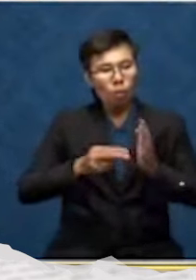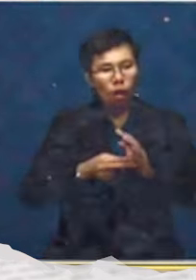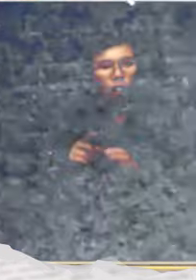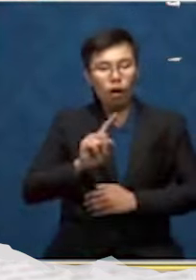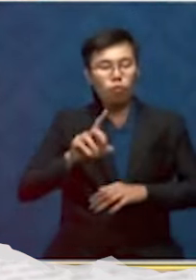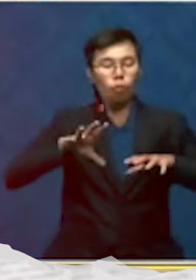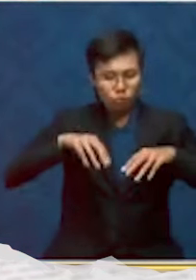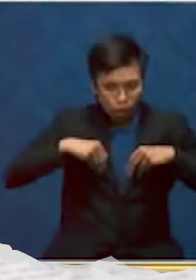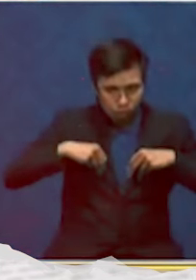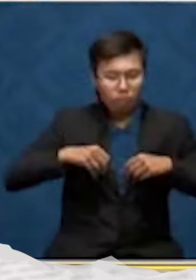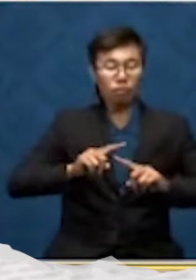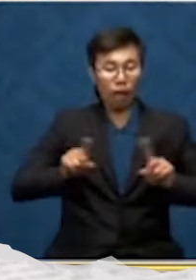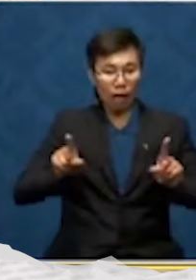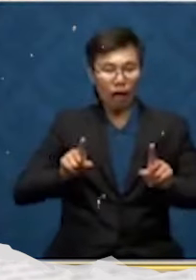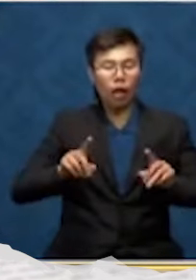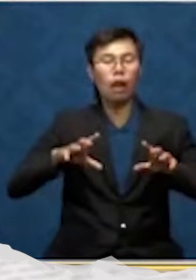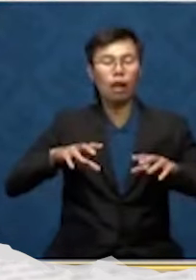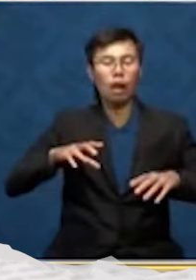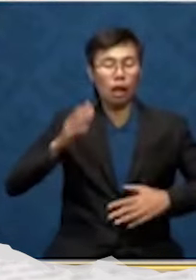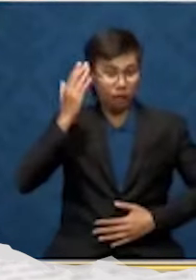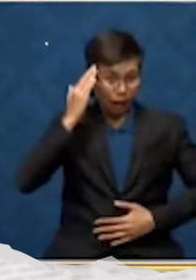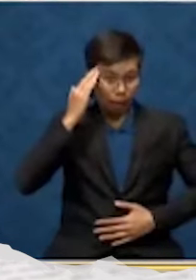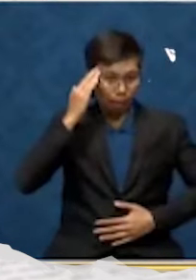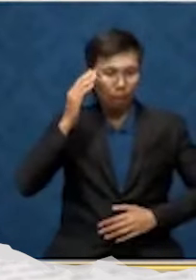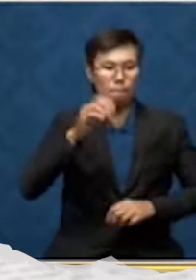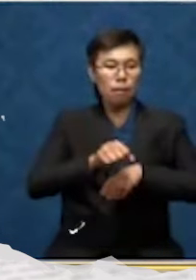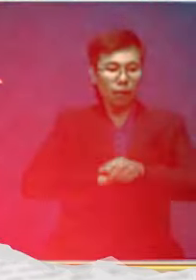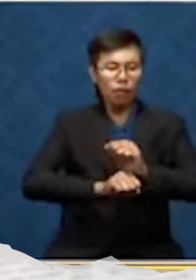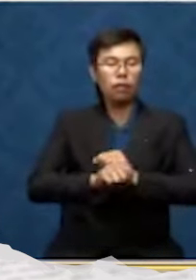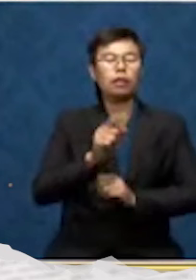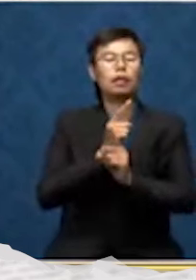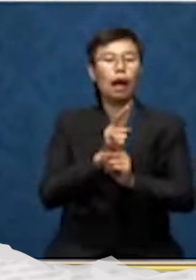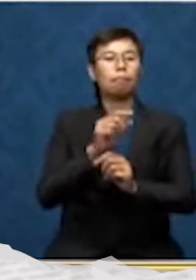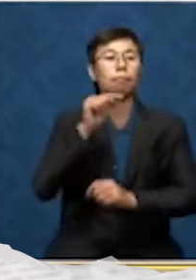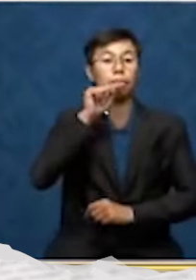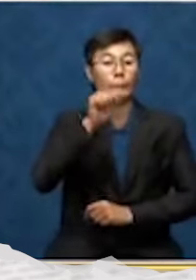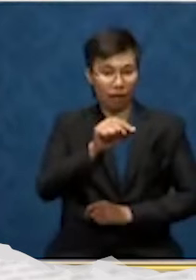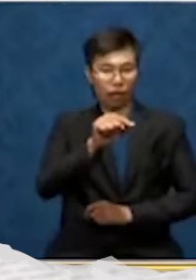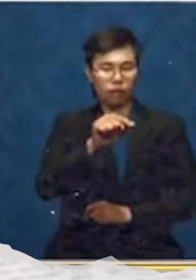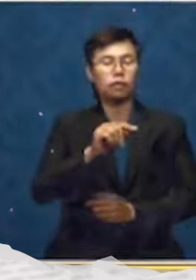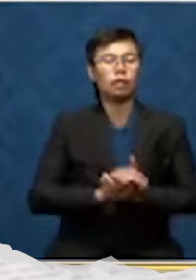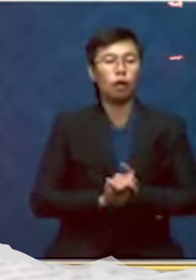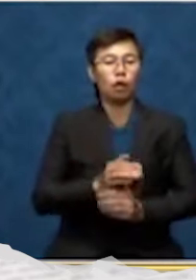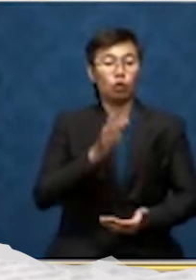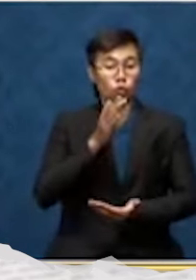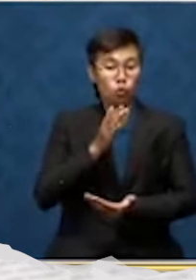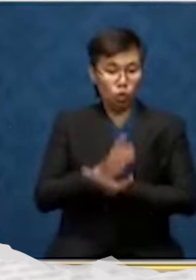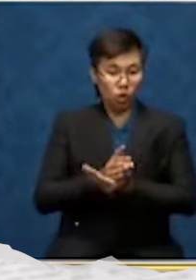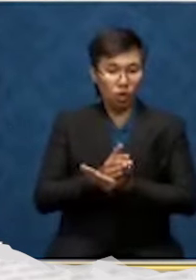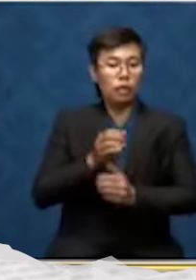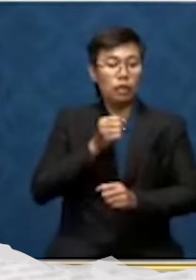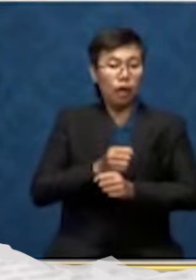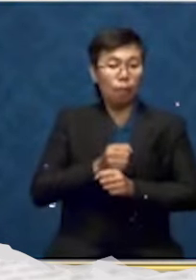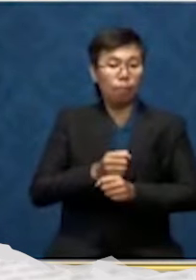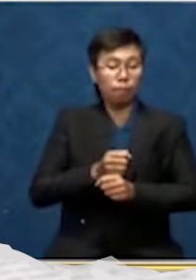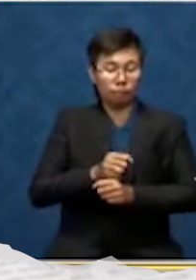ของการยอมรับแต่เป็นการรับทราบและปฏิบัติตามคำสั่งอย่างสง่างามด้วยการหยุดปฏิบัติหน้าที่ตั้ง